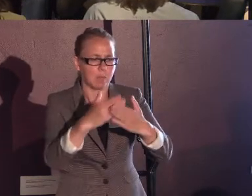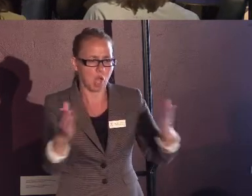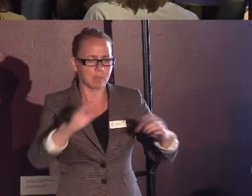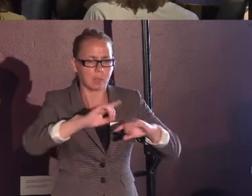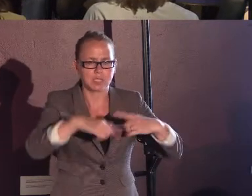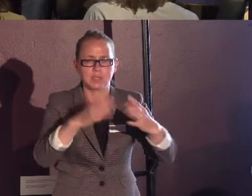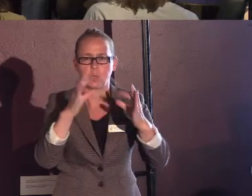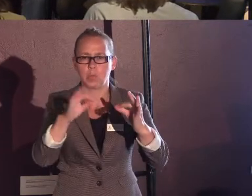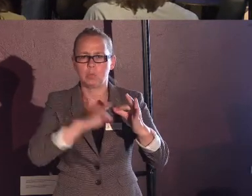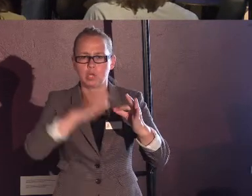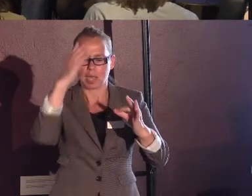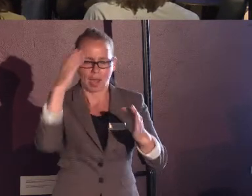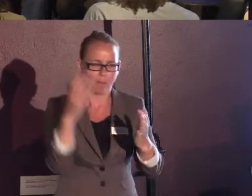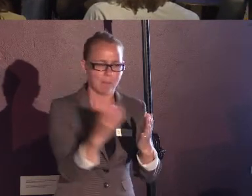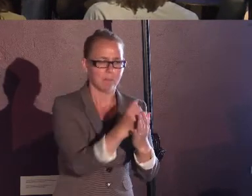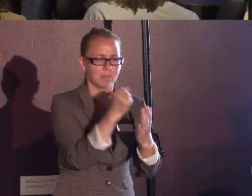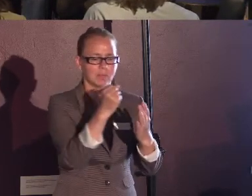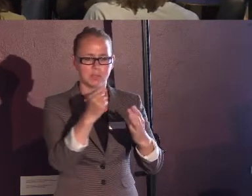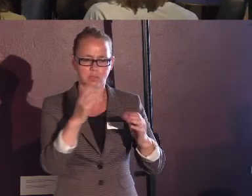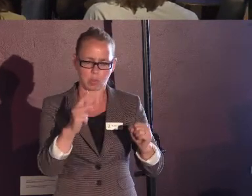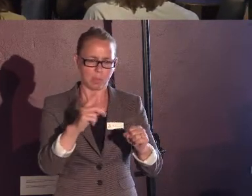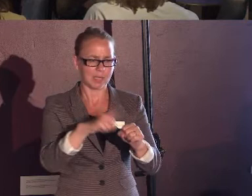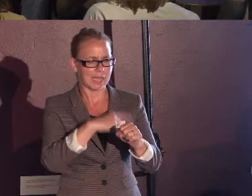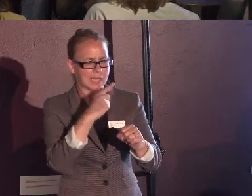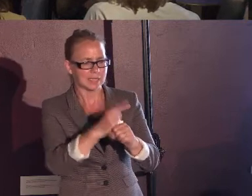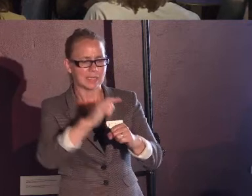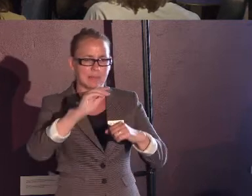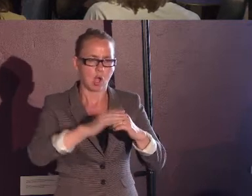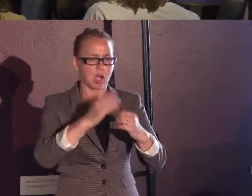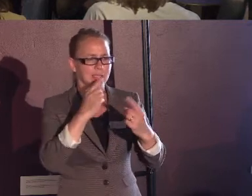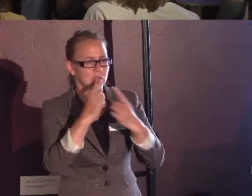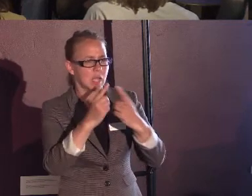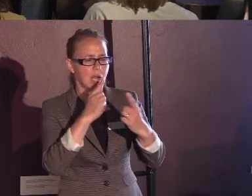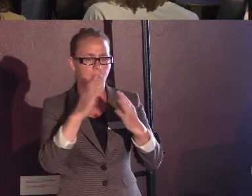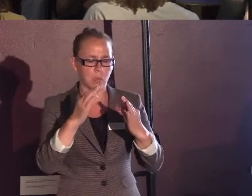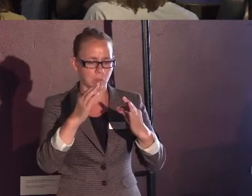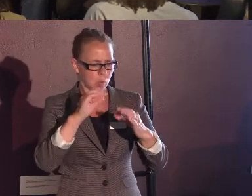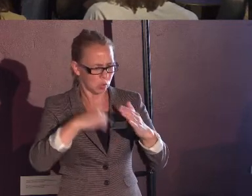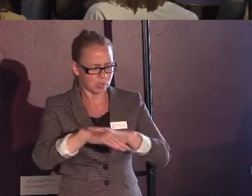processer och se hur mycket kan man få till liksom, en kontinuerlig diskussion under hela